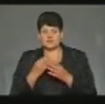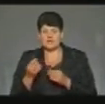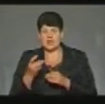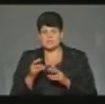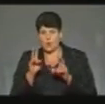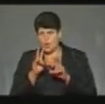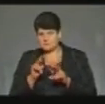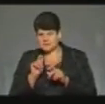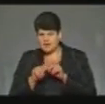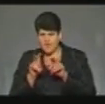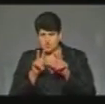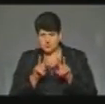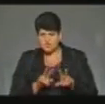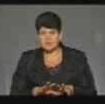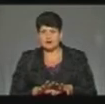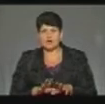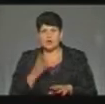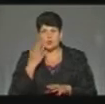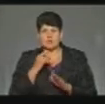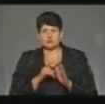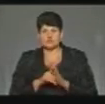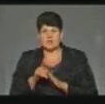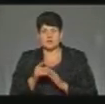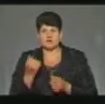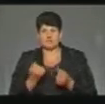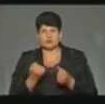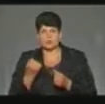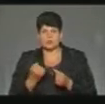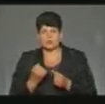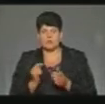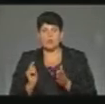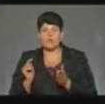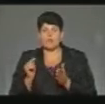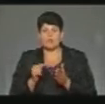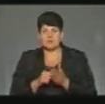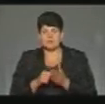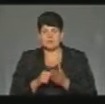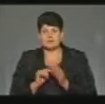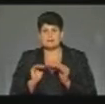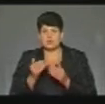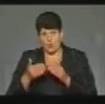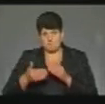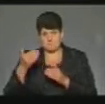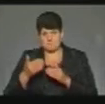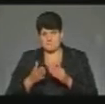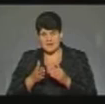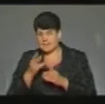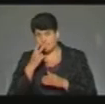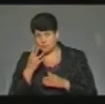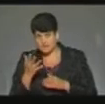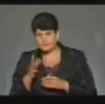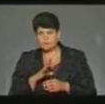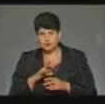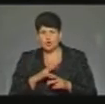після того, коли почали водії попадати так можна під обмежувачі, чи десь там не побачить і так далі.